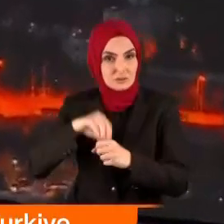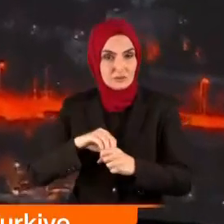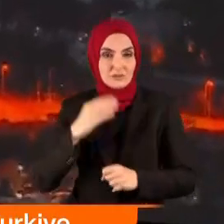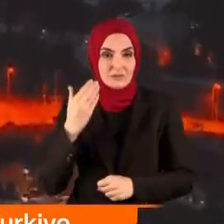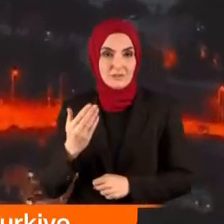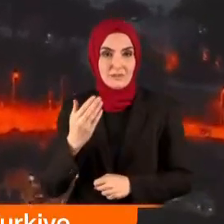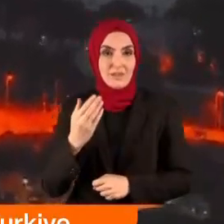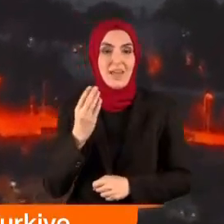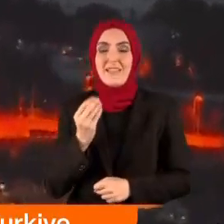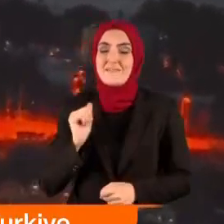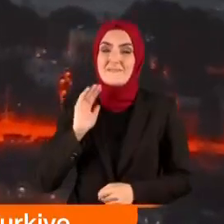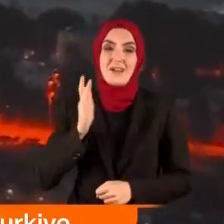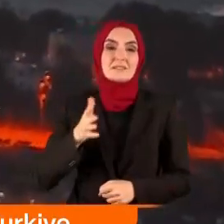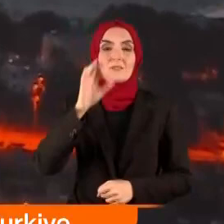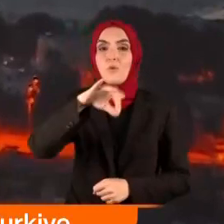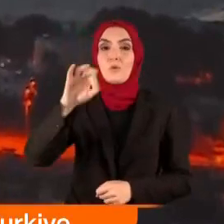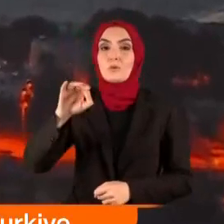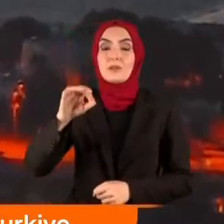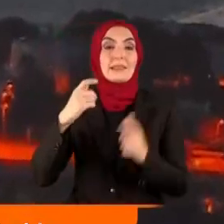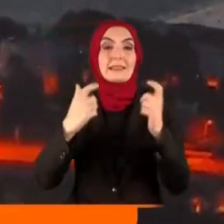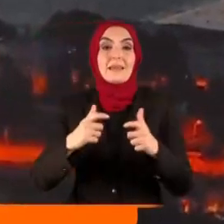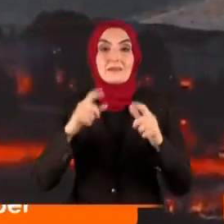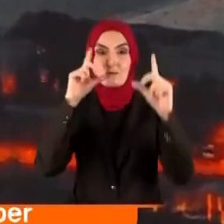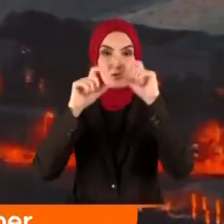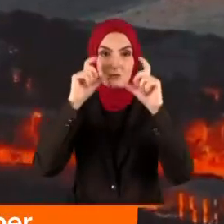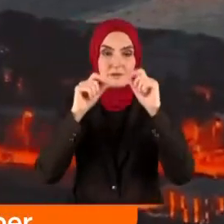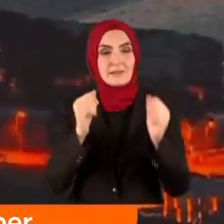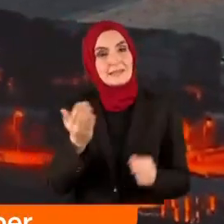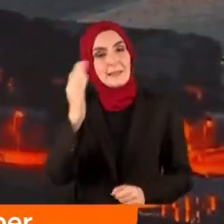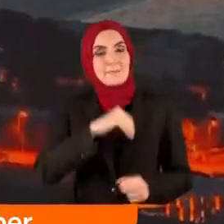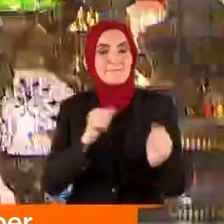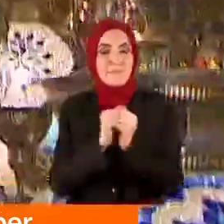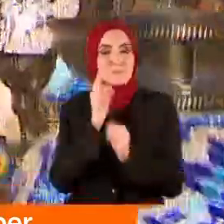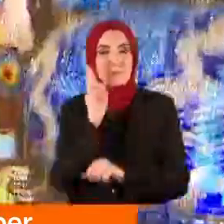fotoğraflanıyor? Gelin o rotayı şimdi hep birlikte keşfedelim.